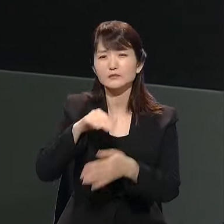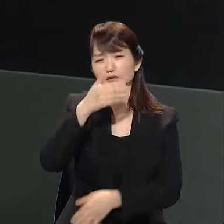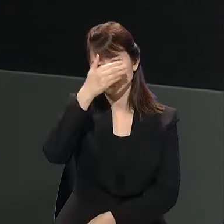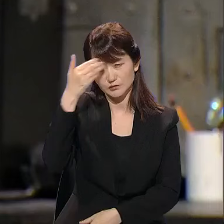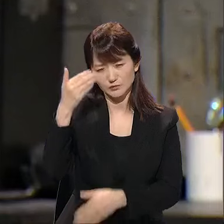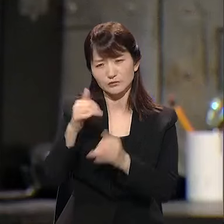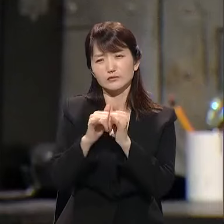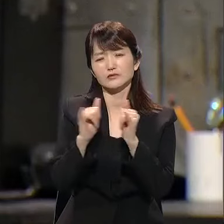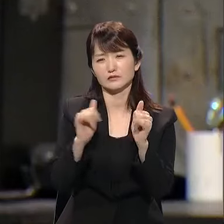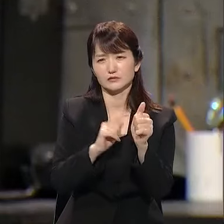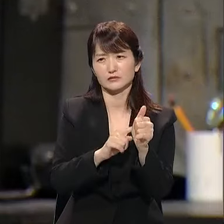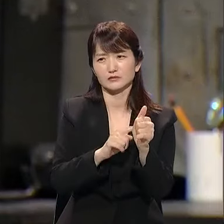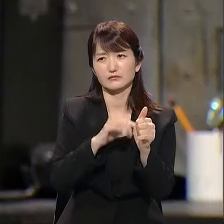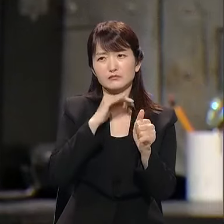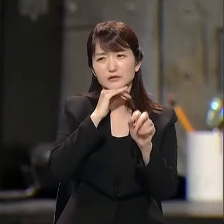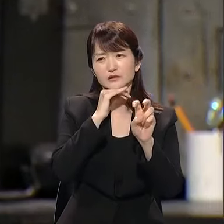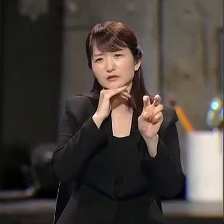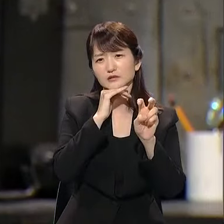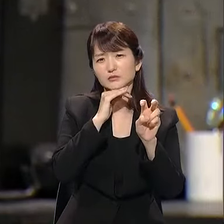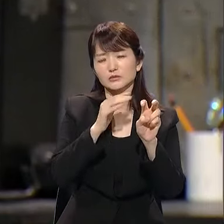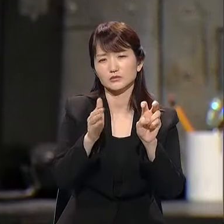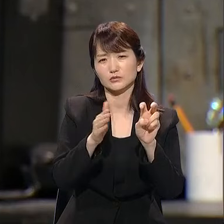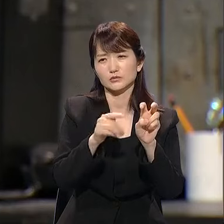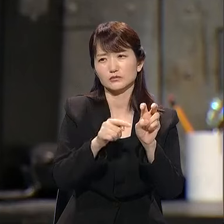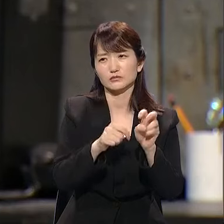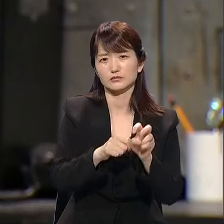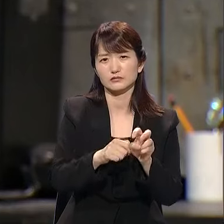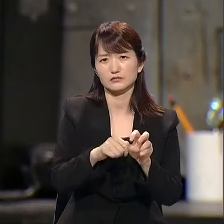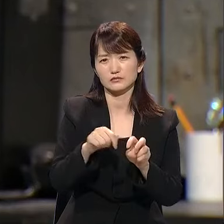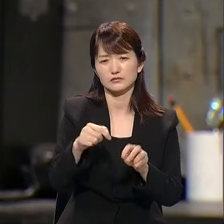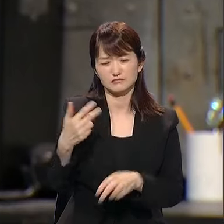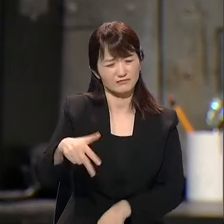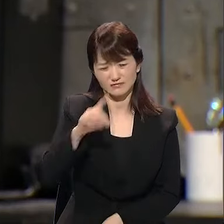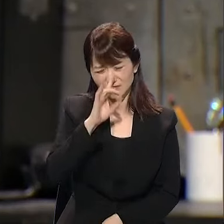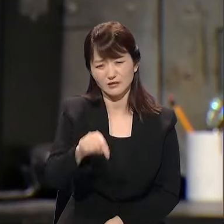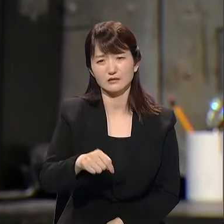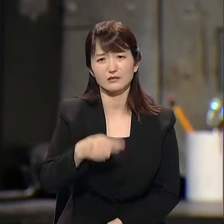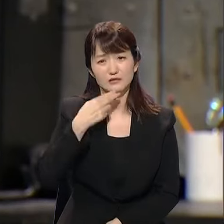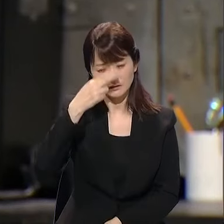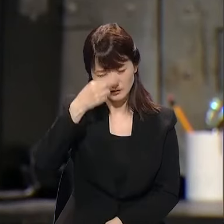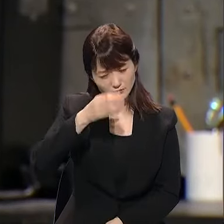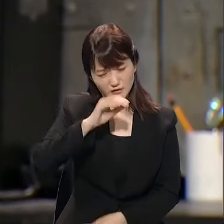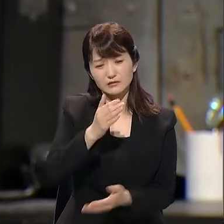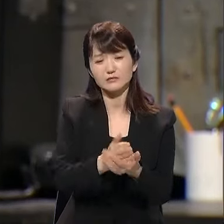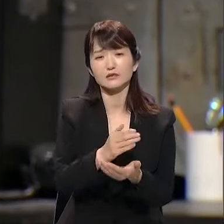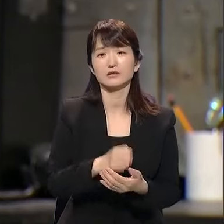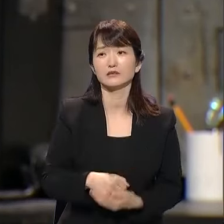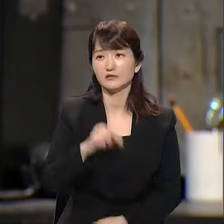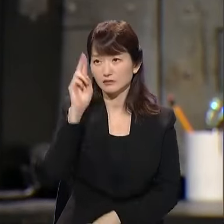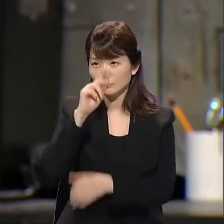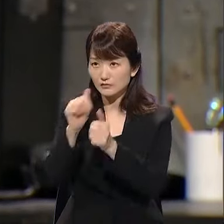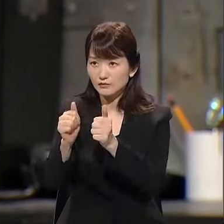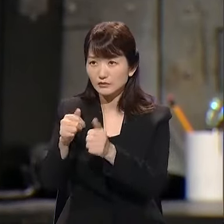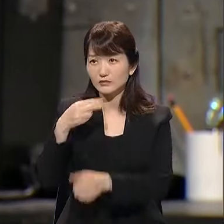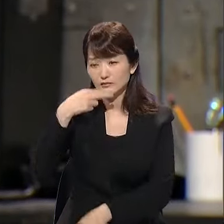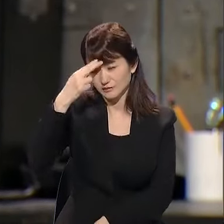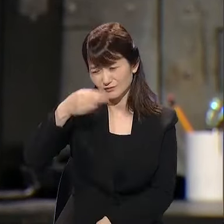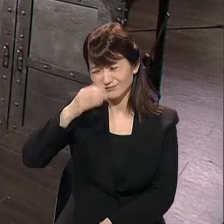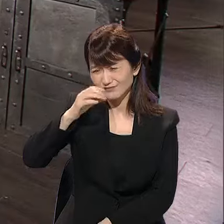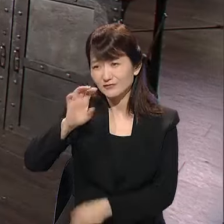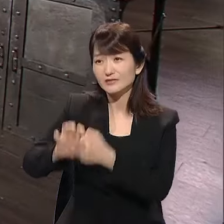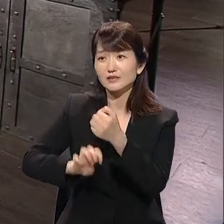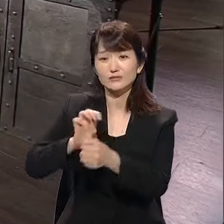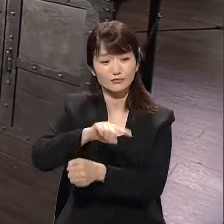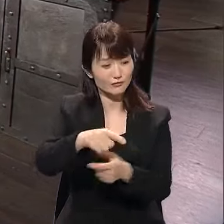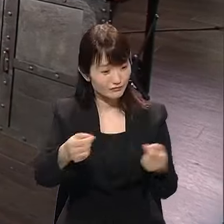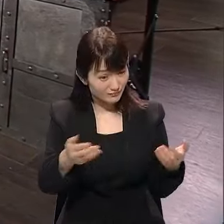그렇죠 어 20대 초반이든 어 안 돼요 어 먹지 마요 술을 그 그 박변호사 님 음주 인생 40년 저런 적 있습니까